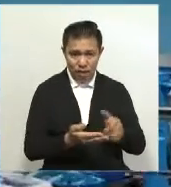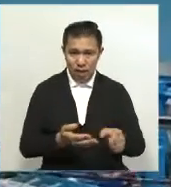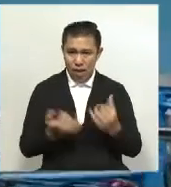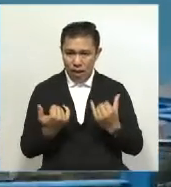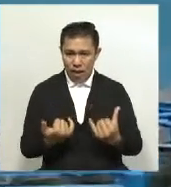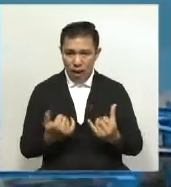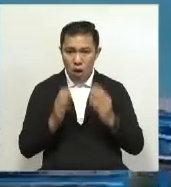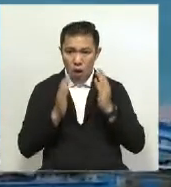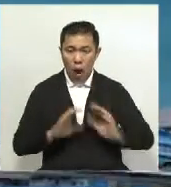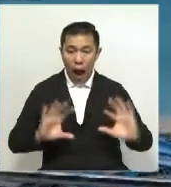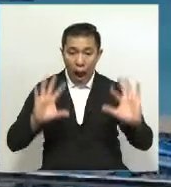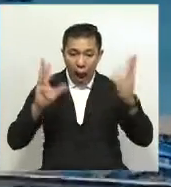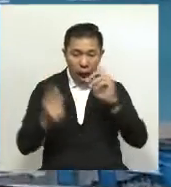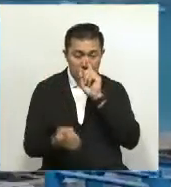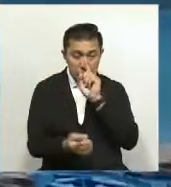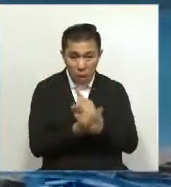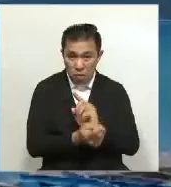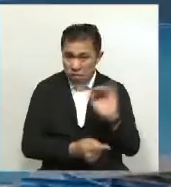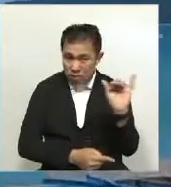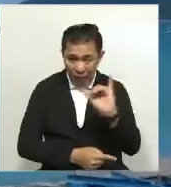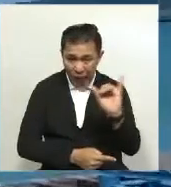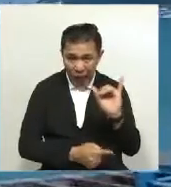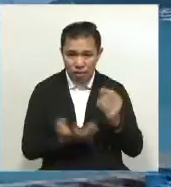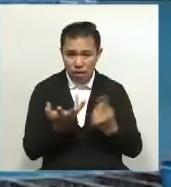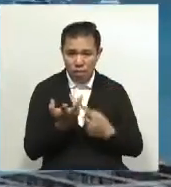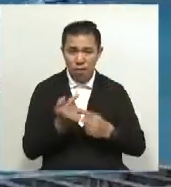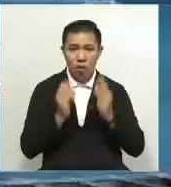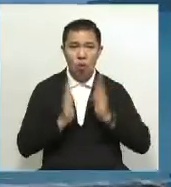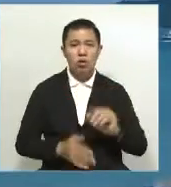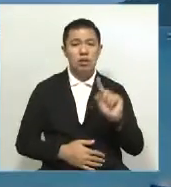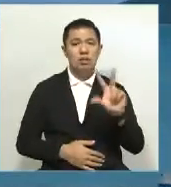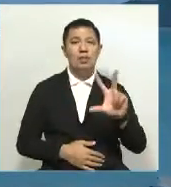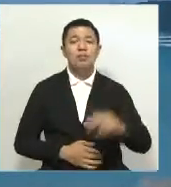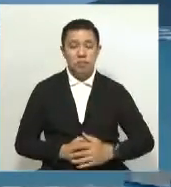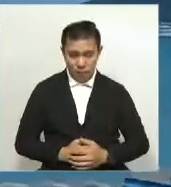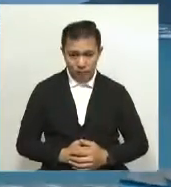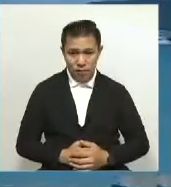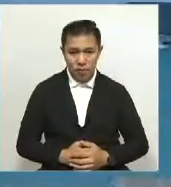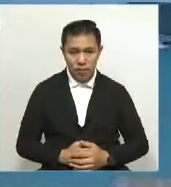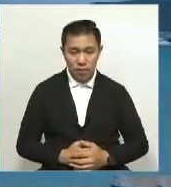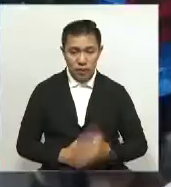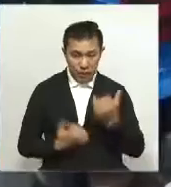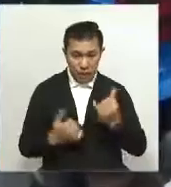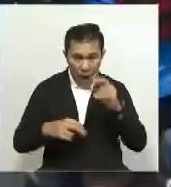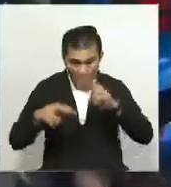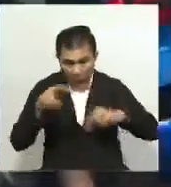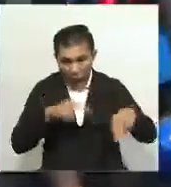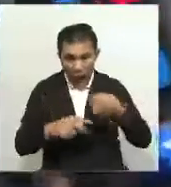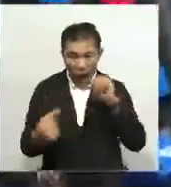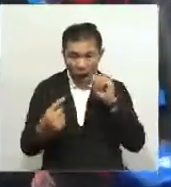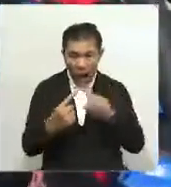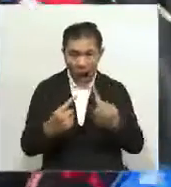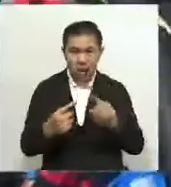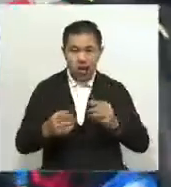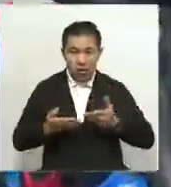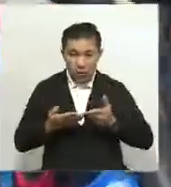อดของผู้สูญหายที่ยังคงต้องค้นหาต่อนั้นอยู่ที่23คนค่ะปฏิบัติการการค้นหานั้นทําทั้งท